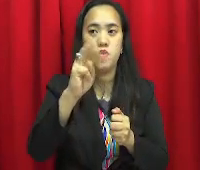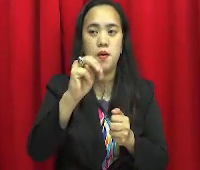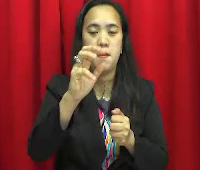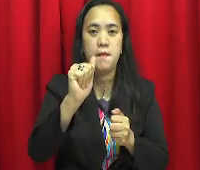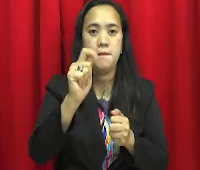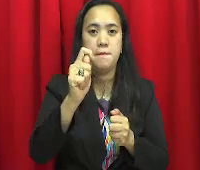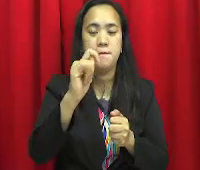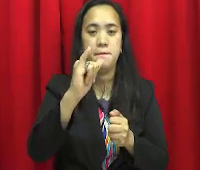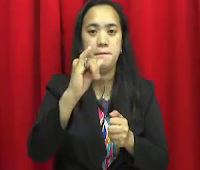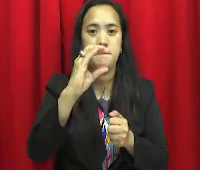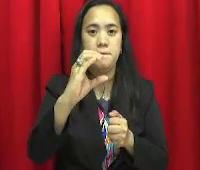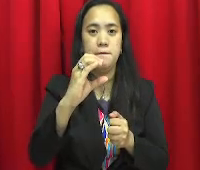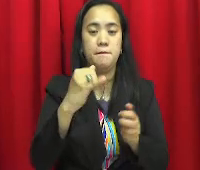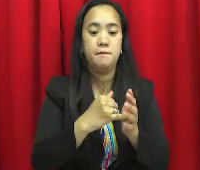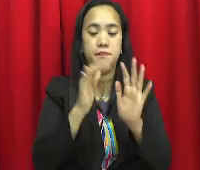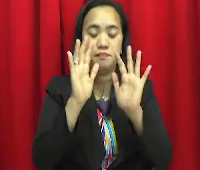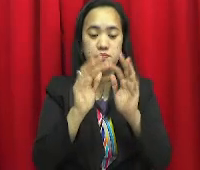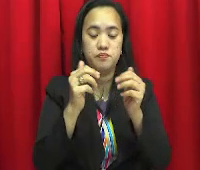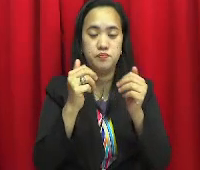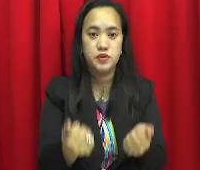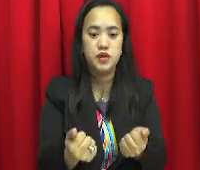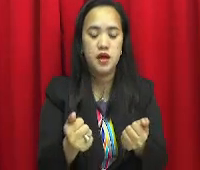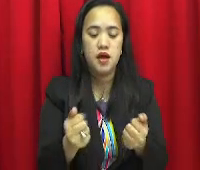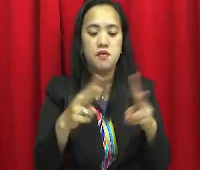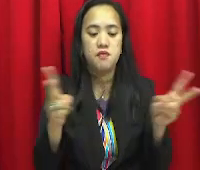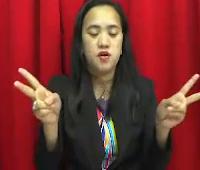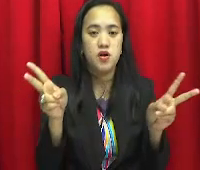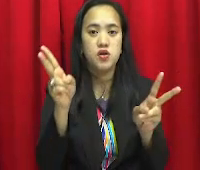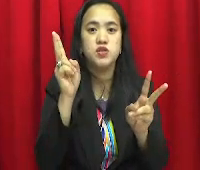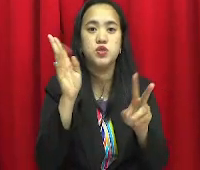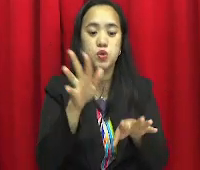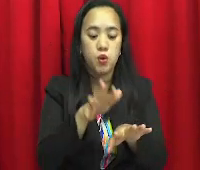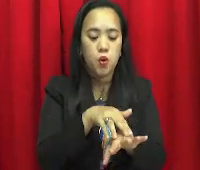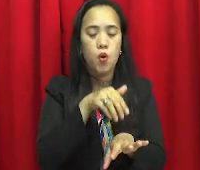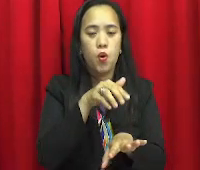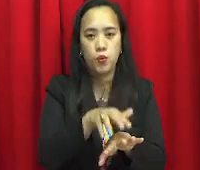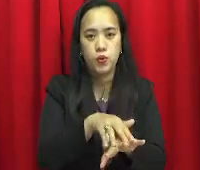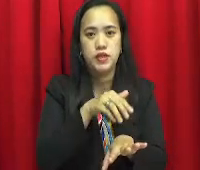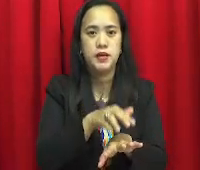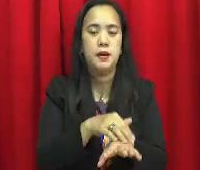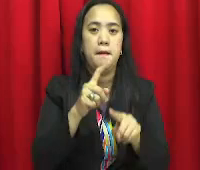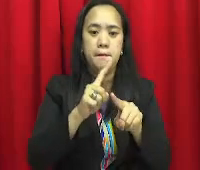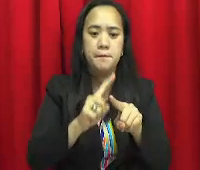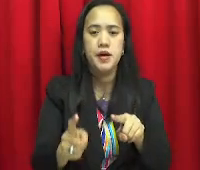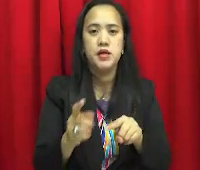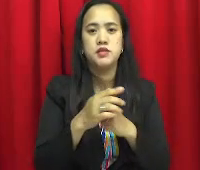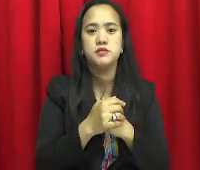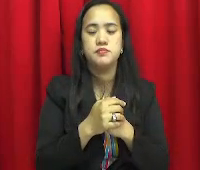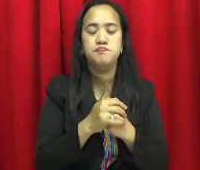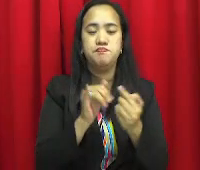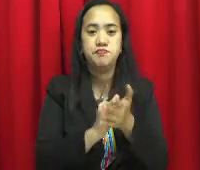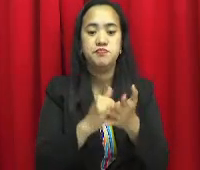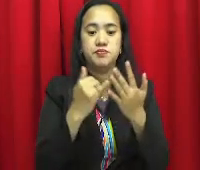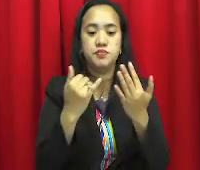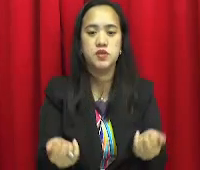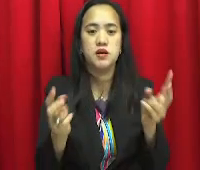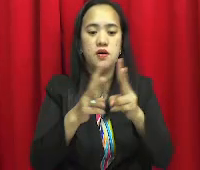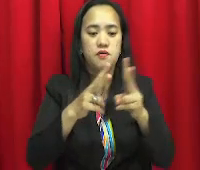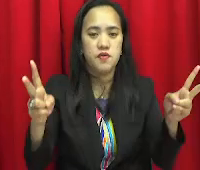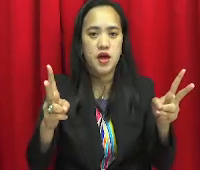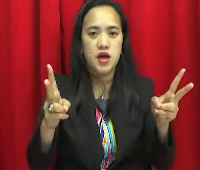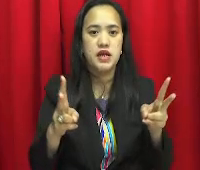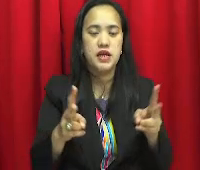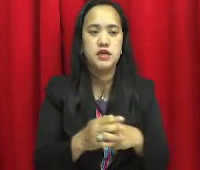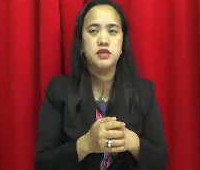you know, akala natin totoo yan. Sasabihin nyo, wow, you know? Pero alam nyo ba, yun ang pinakang delikado. Alam